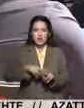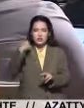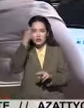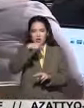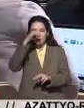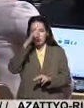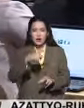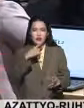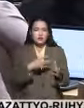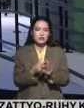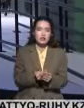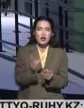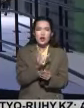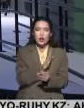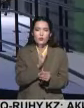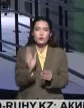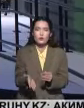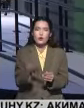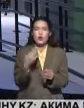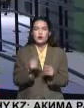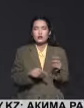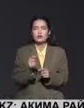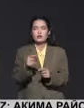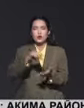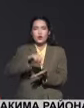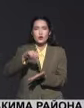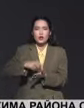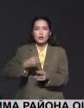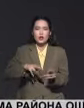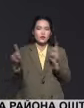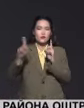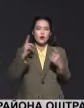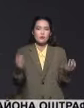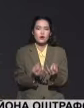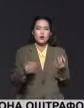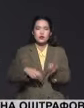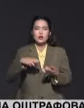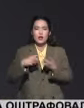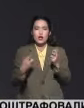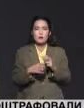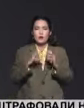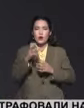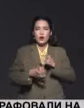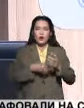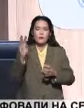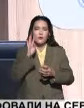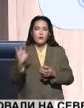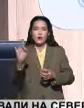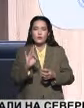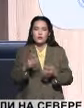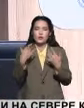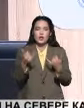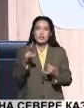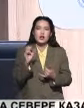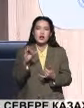в партнерстве с Францией проведет One Water Summit. Участники этого форума обсудят проблемы глобального управления водными ресурсами. Сегодня